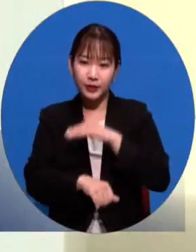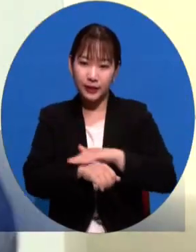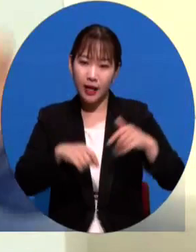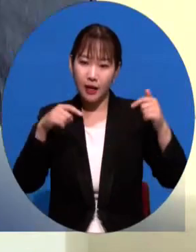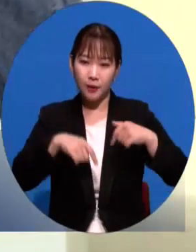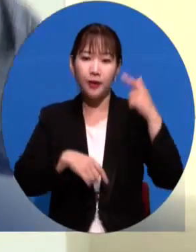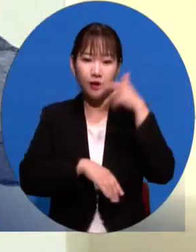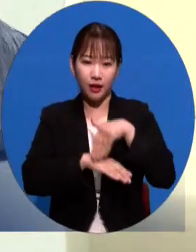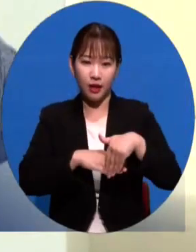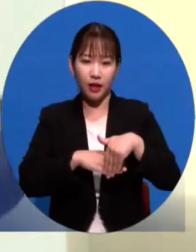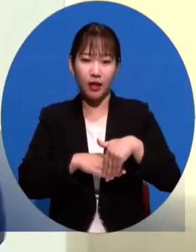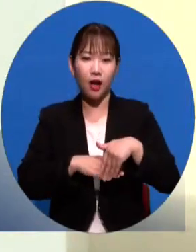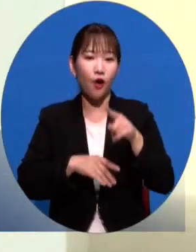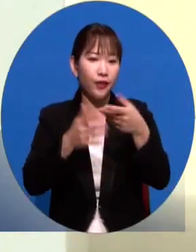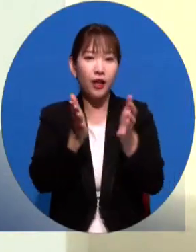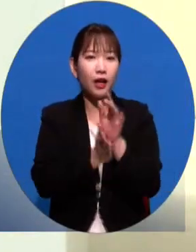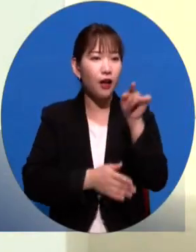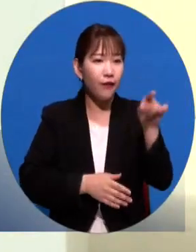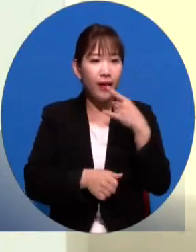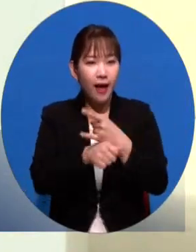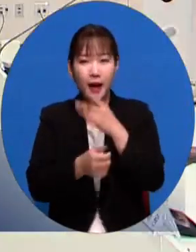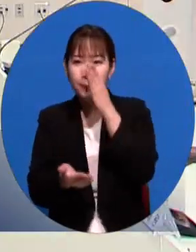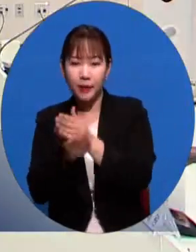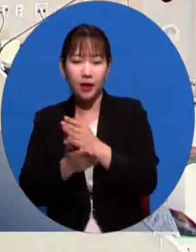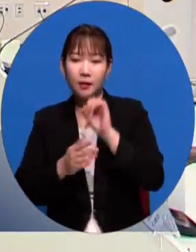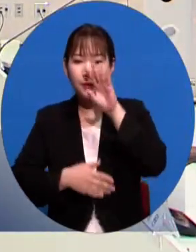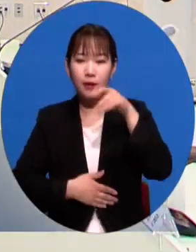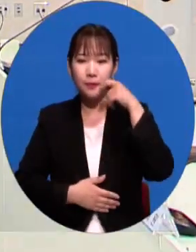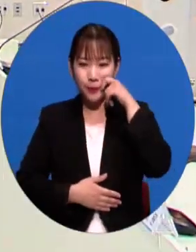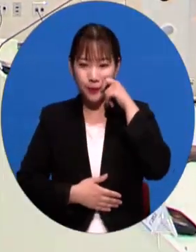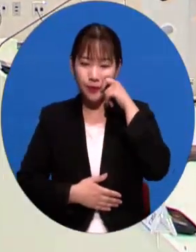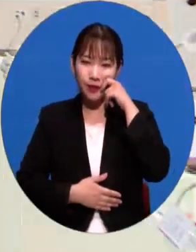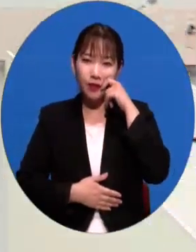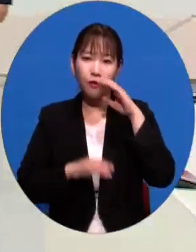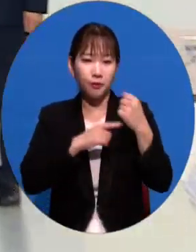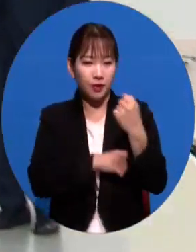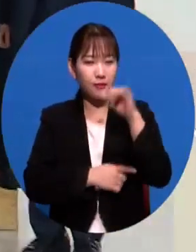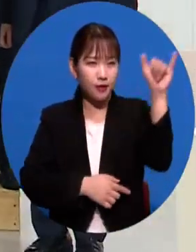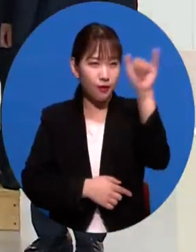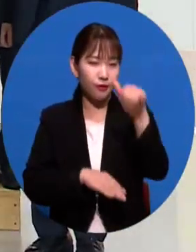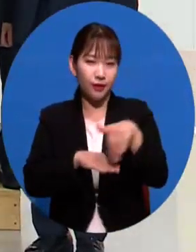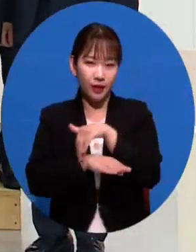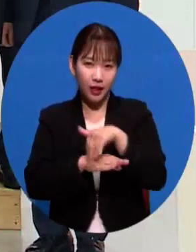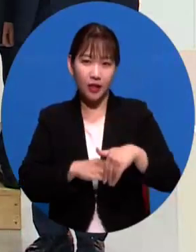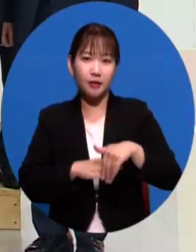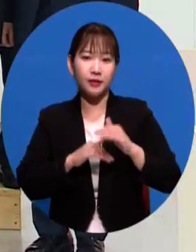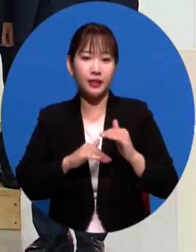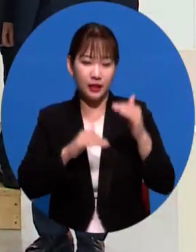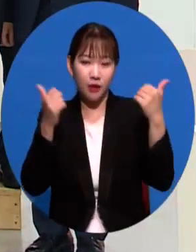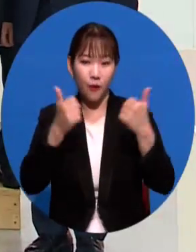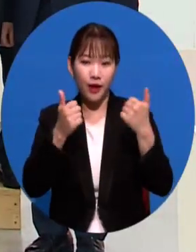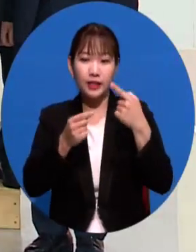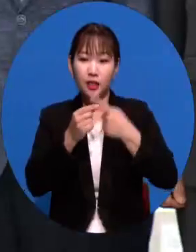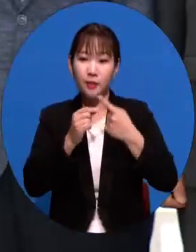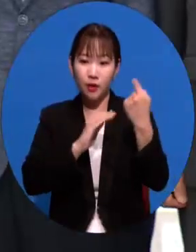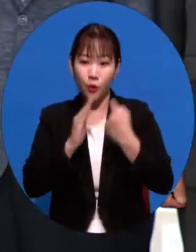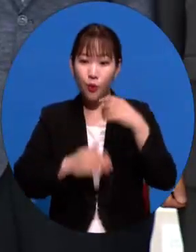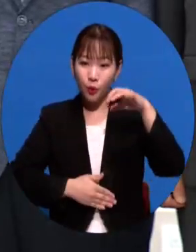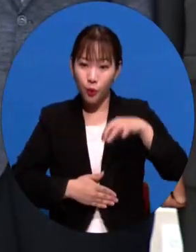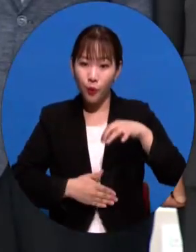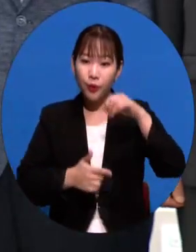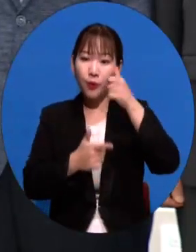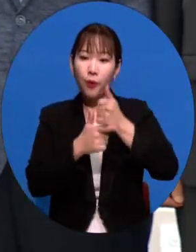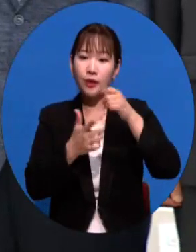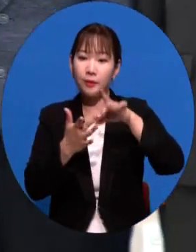어느 정당에서 이쪽이다 저쪽이다 할 수 있는 것이 아니어서 국민의힘은 전국을 돌며 진행하는 예산정책협의회 첫 방문지로